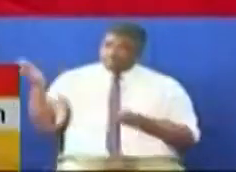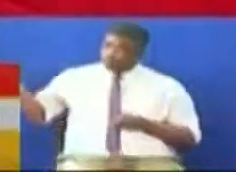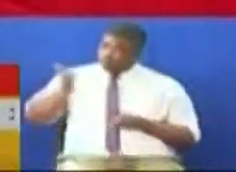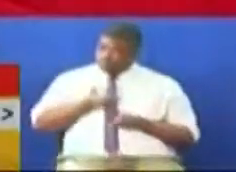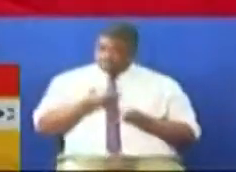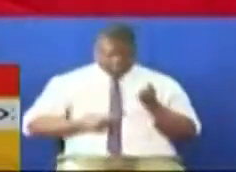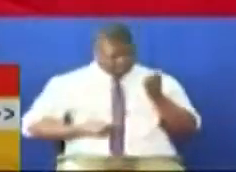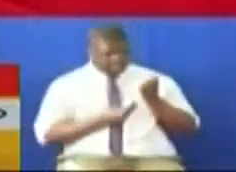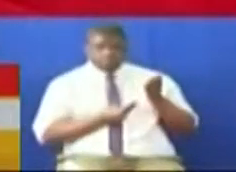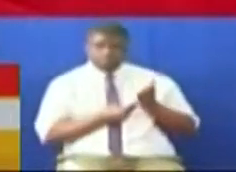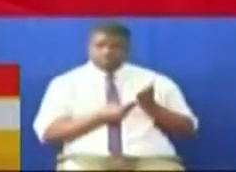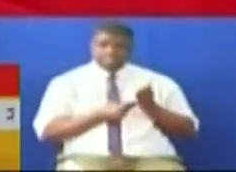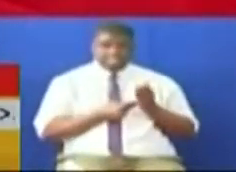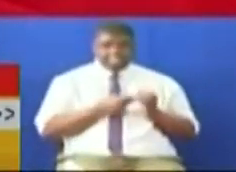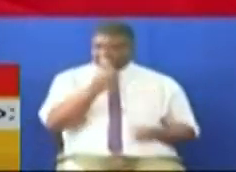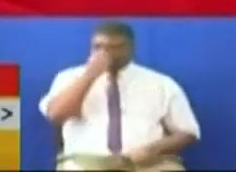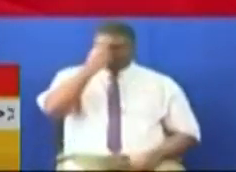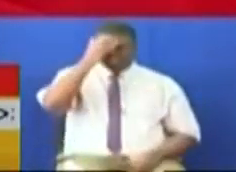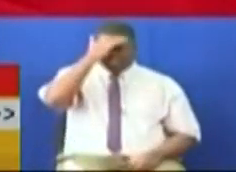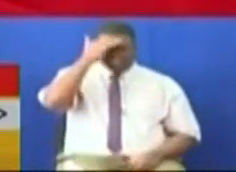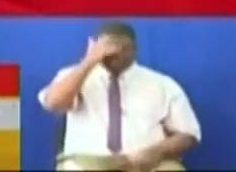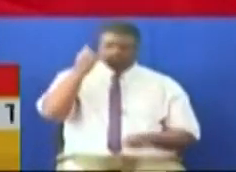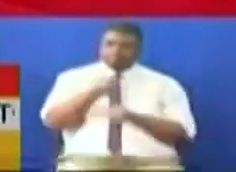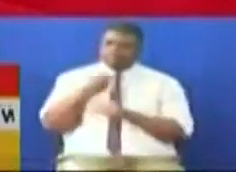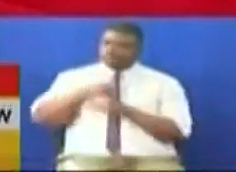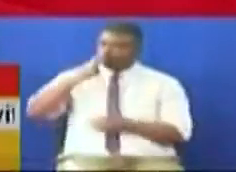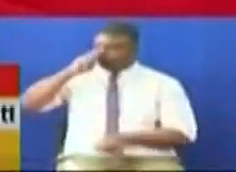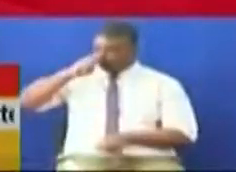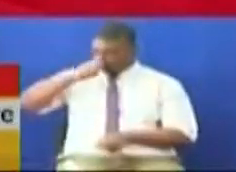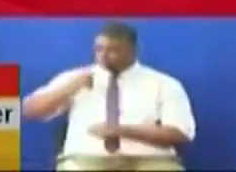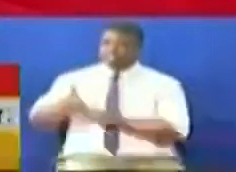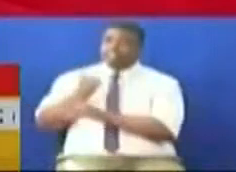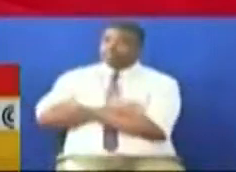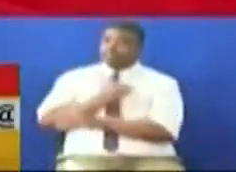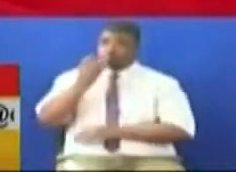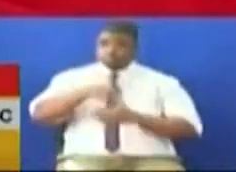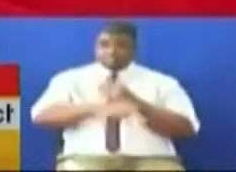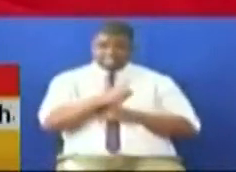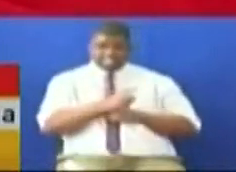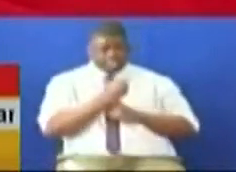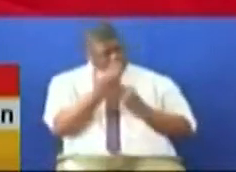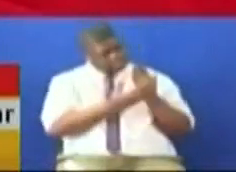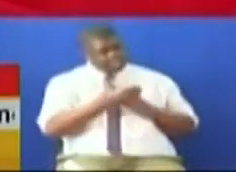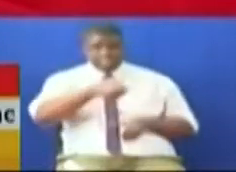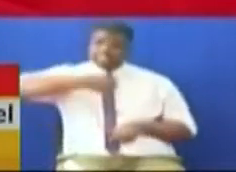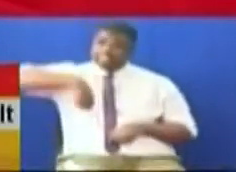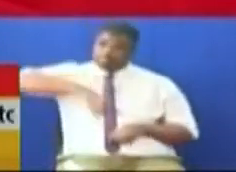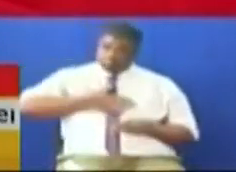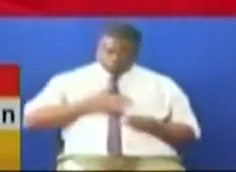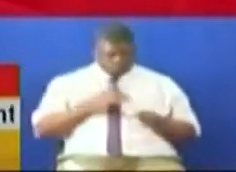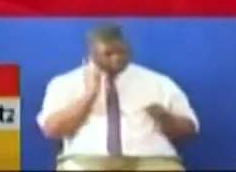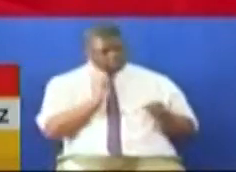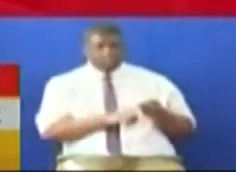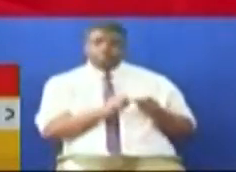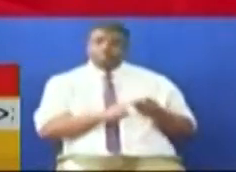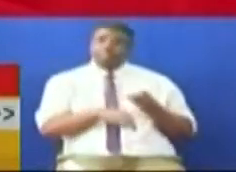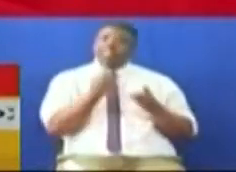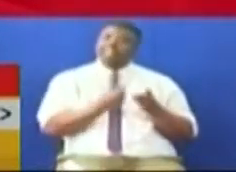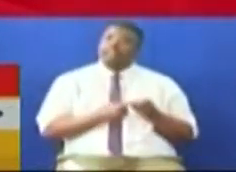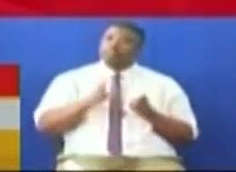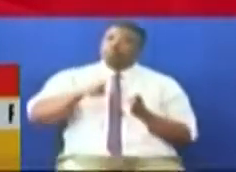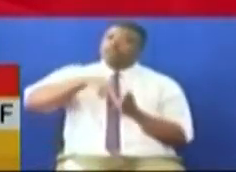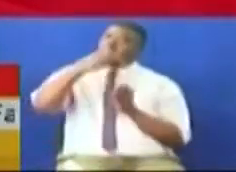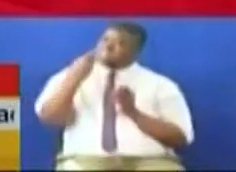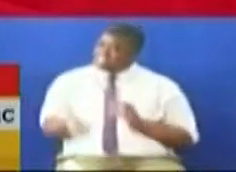teknolojia ambayo sidhani kama waliifanyia uchunguzi kabla wajaingiza ndani ya nchi yetu. Lakini la tatu, wanashindwa